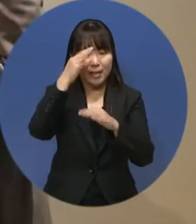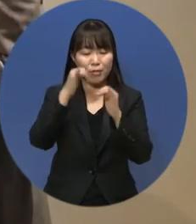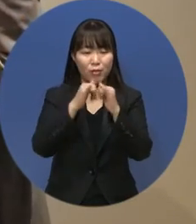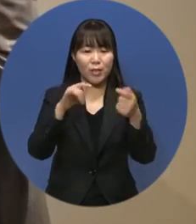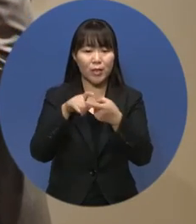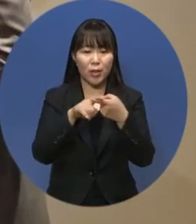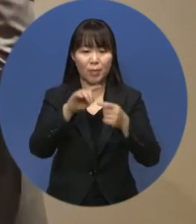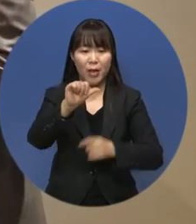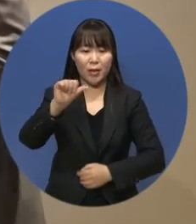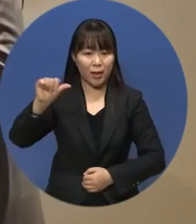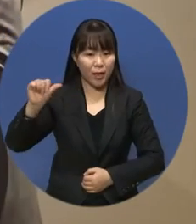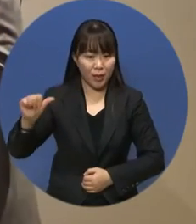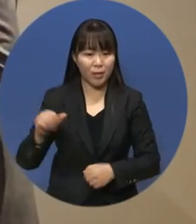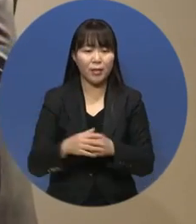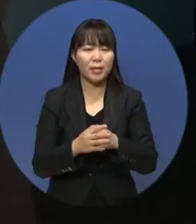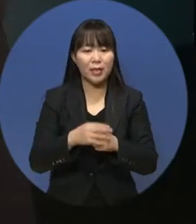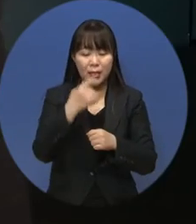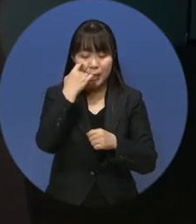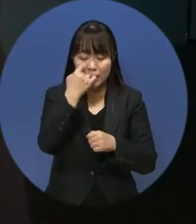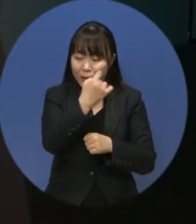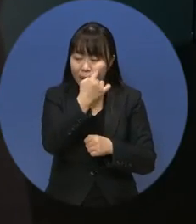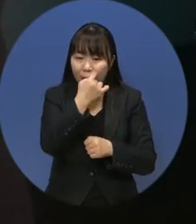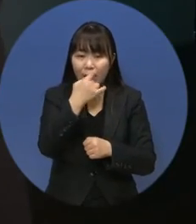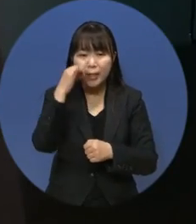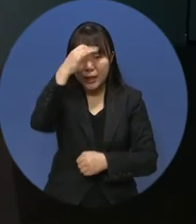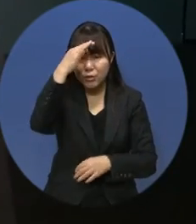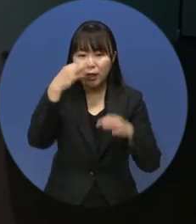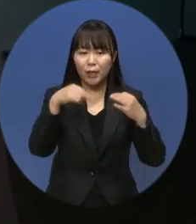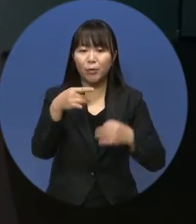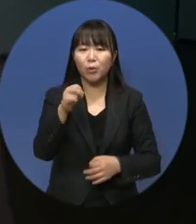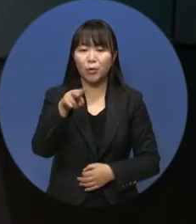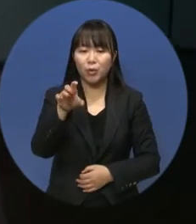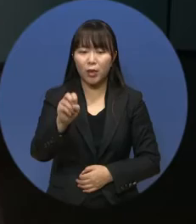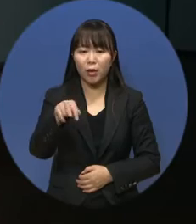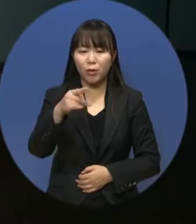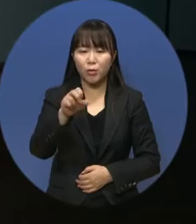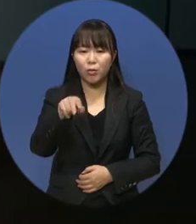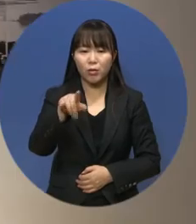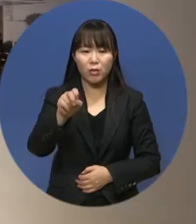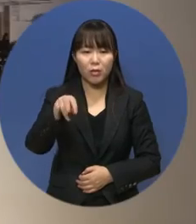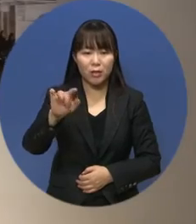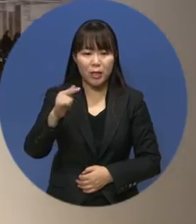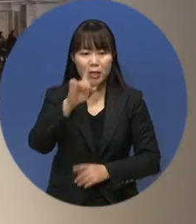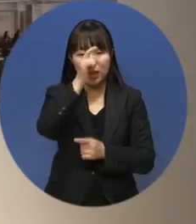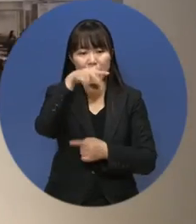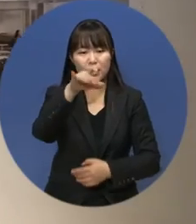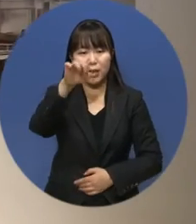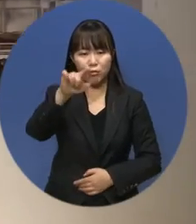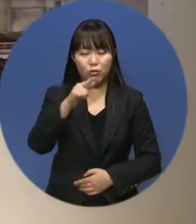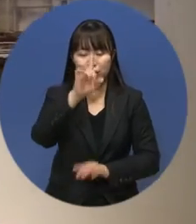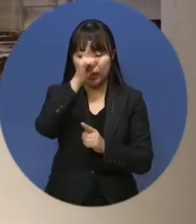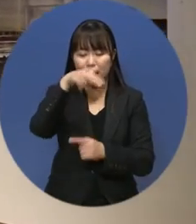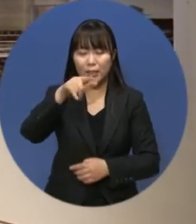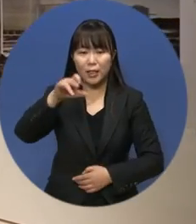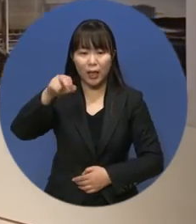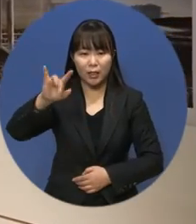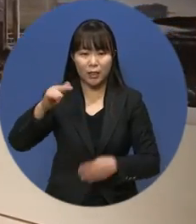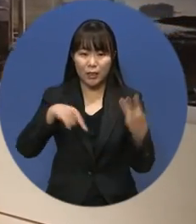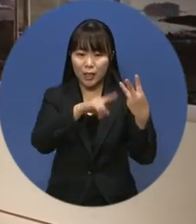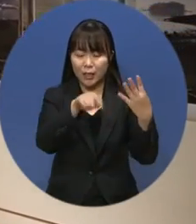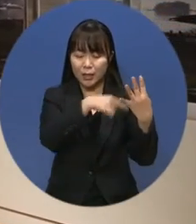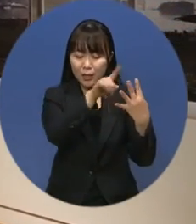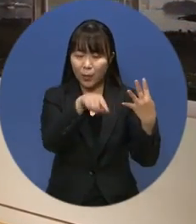a 에 있는 시강 예수가 김도영 송성진 이창훈 이창진 는 4명으로 구성된